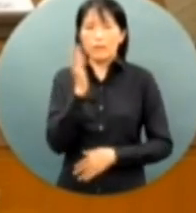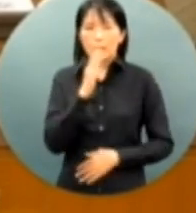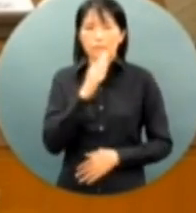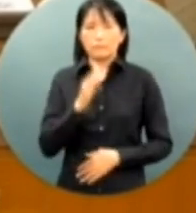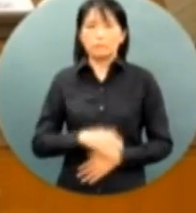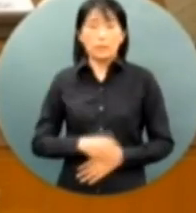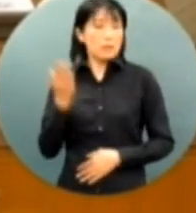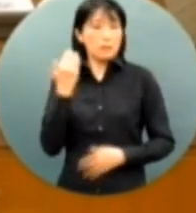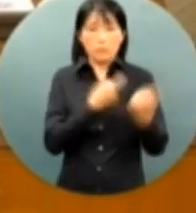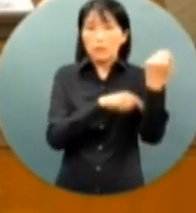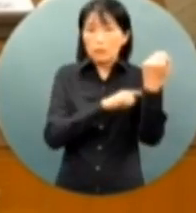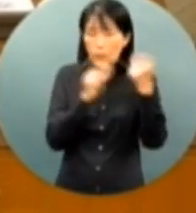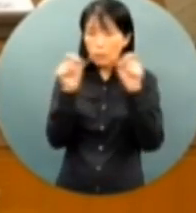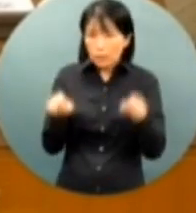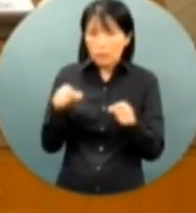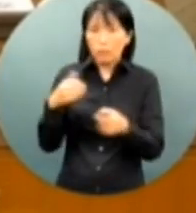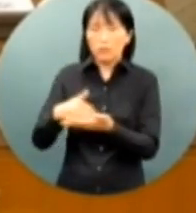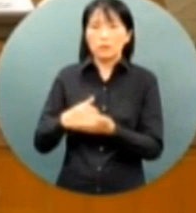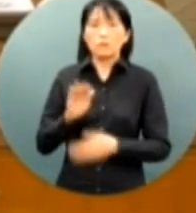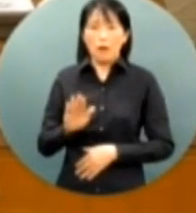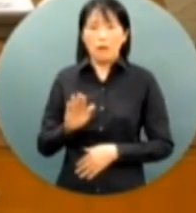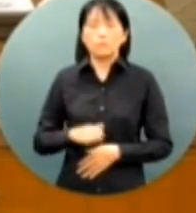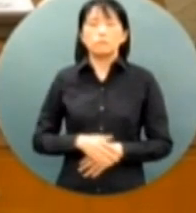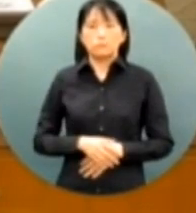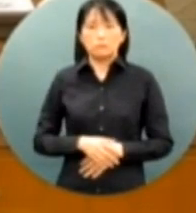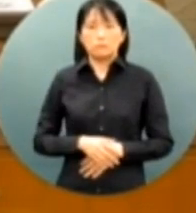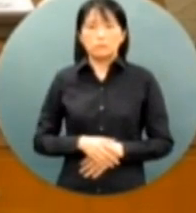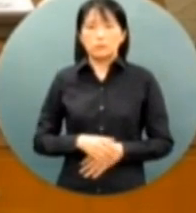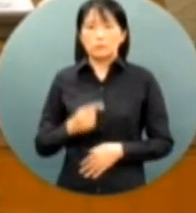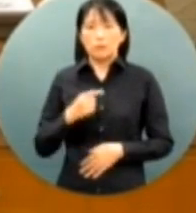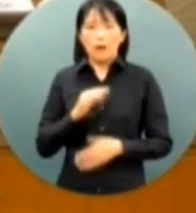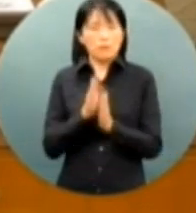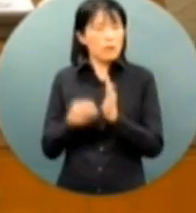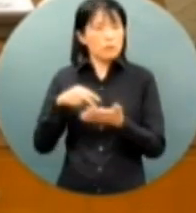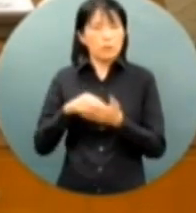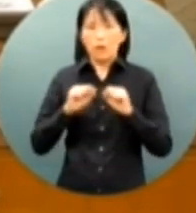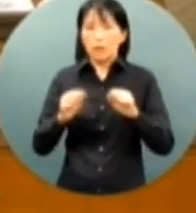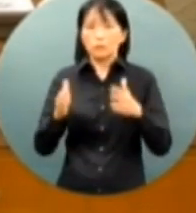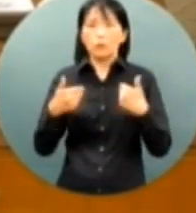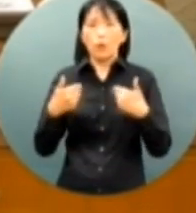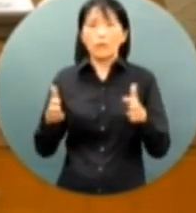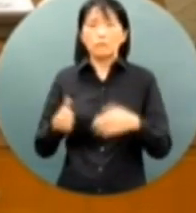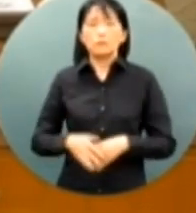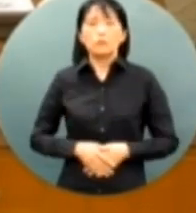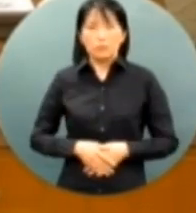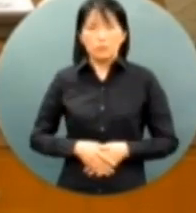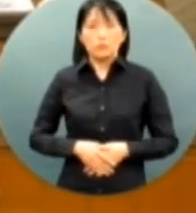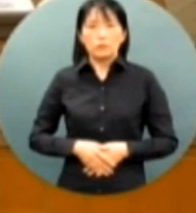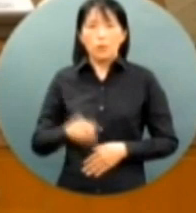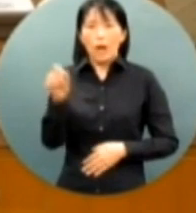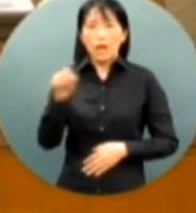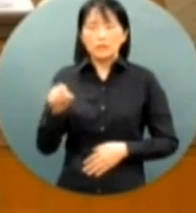でお話がありましたが、そういうことは一切私どもはやる必要はないし、その旨は実は事務局の方